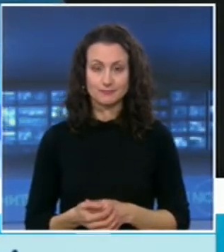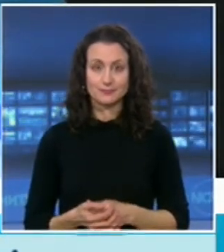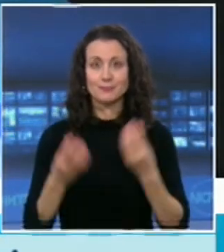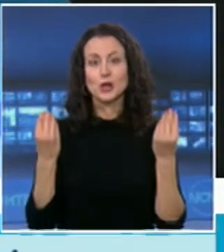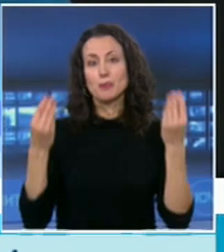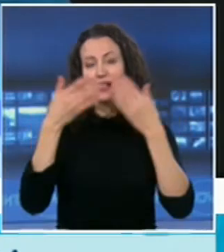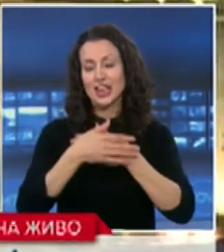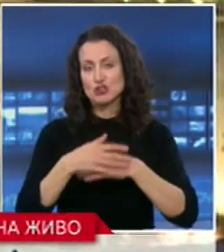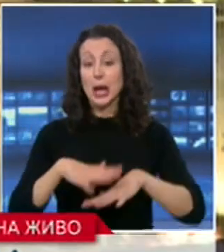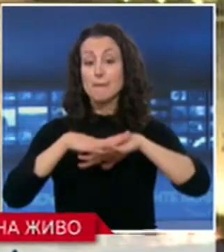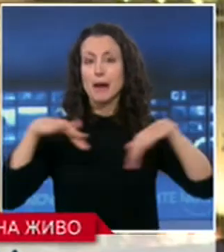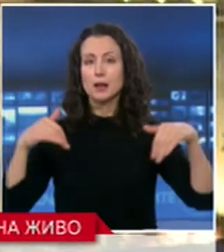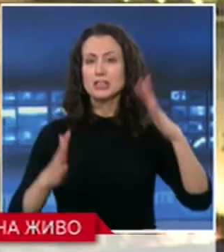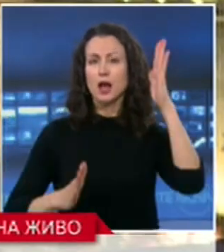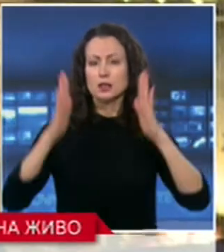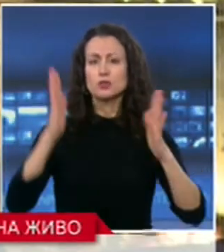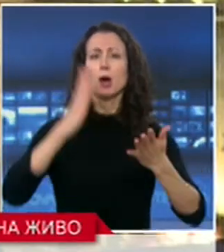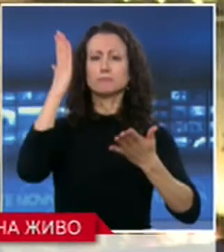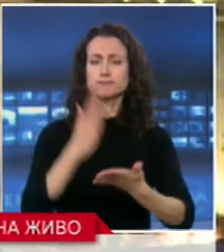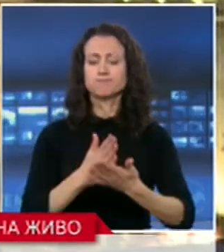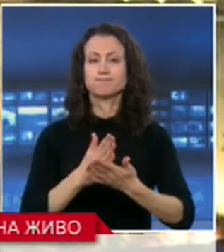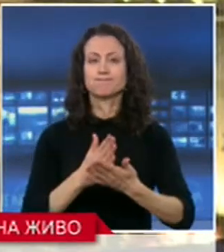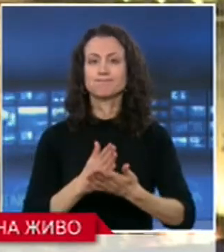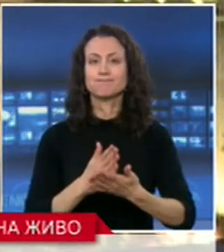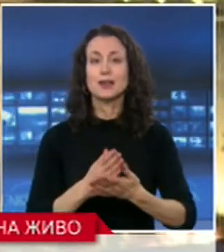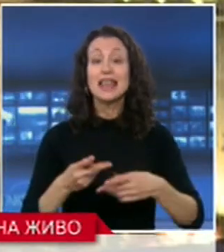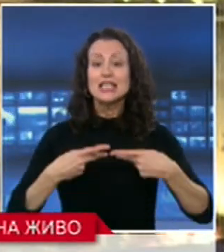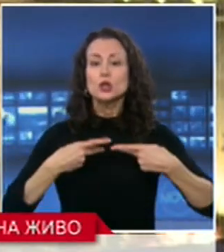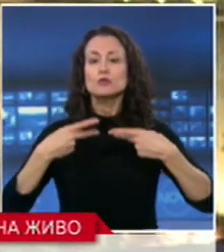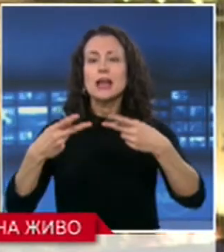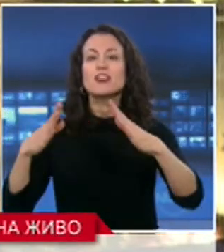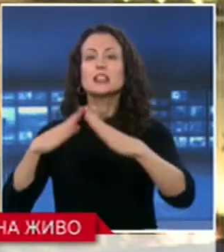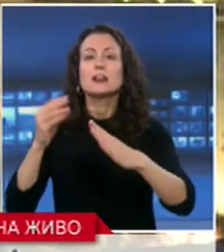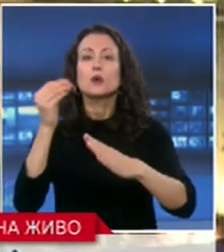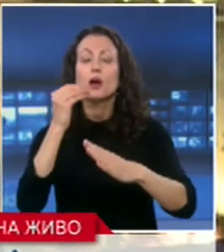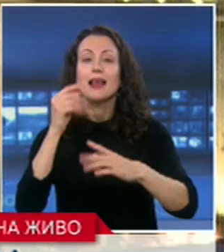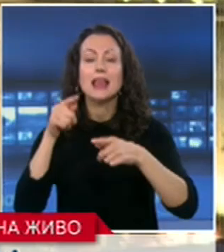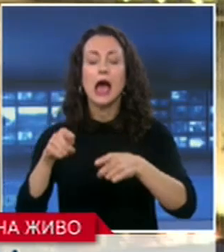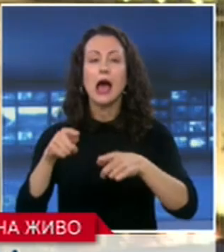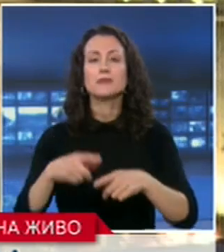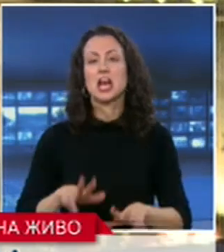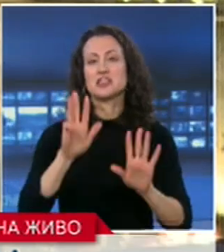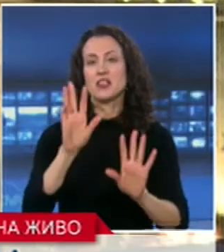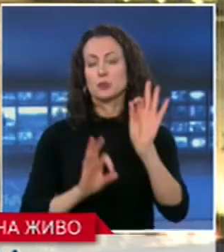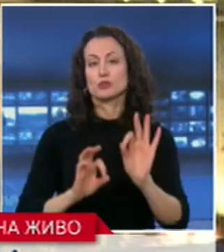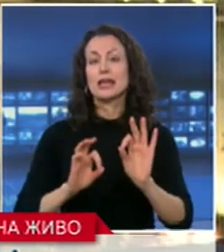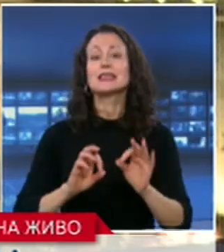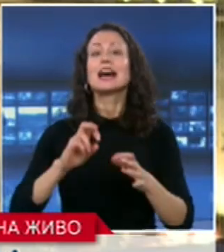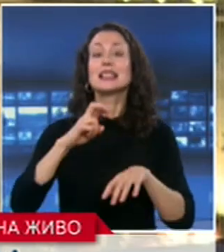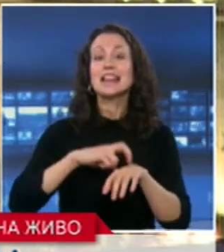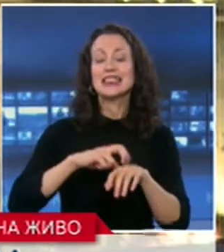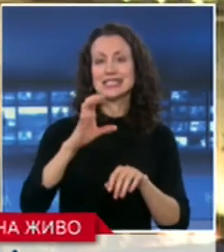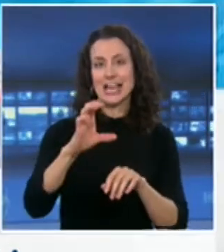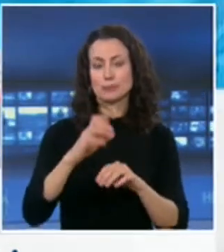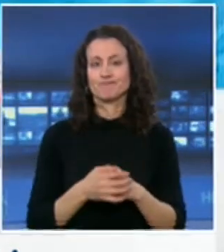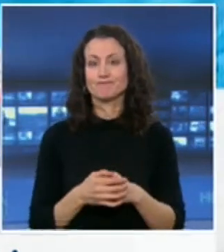Добър вечер. Парламентът гласува окончателно доставките на храна по домовете да се облагат с данък от 9%. Мярката влиза в